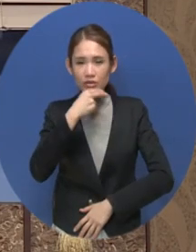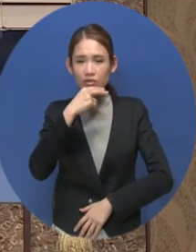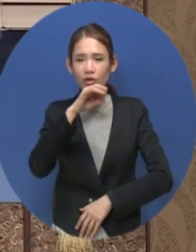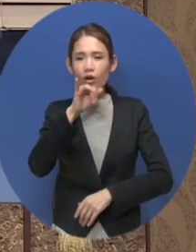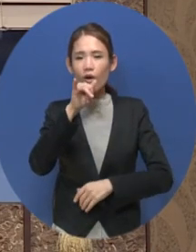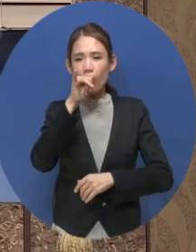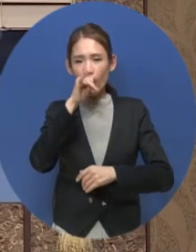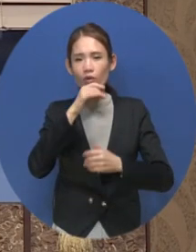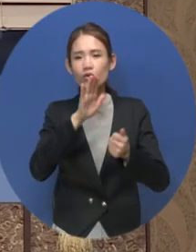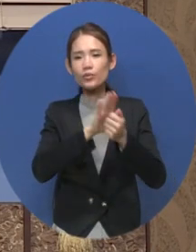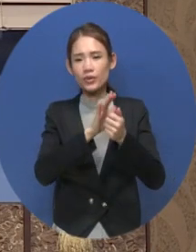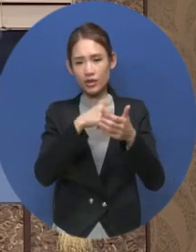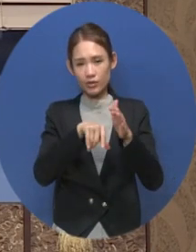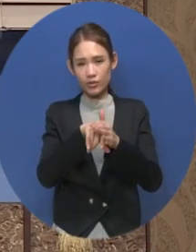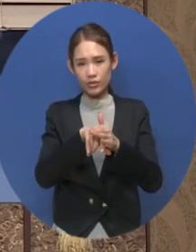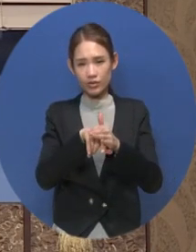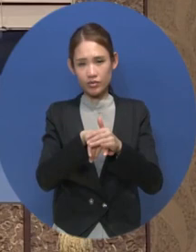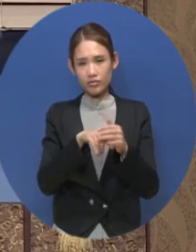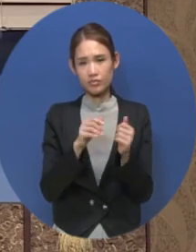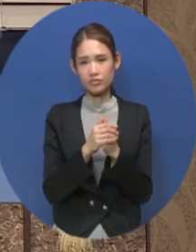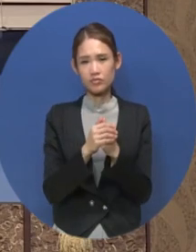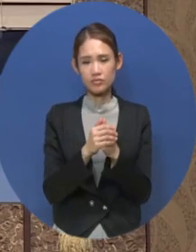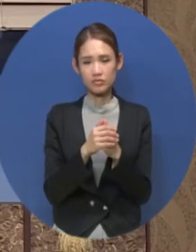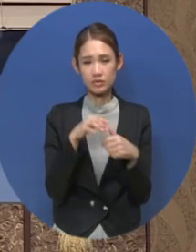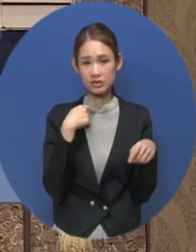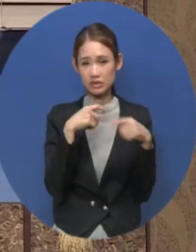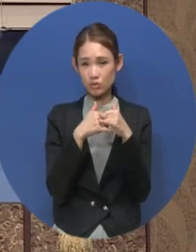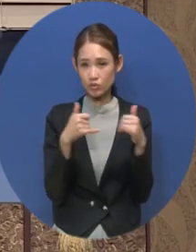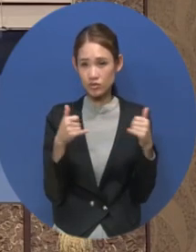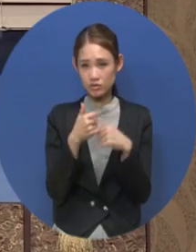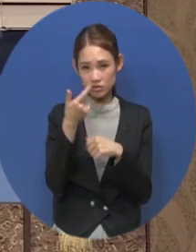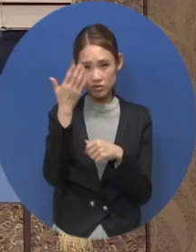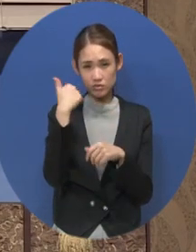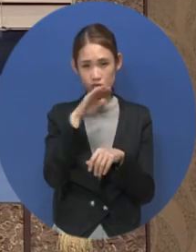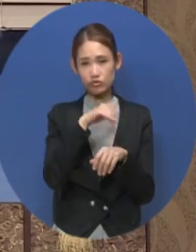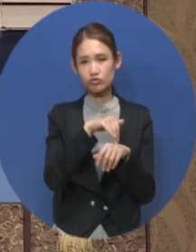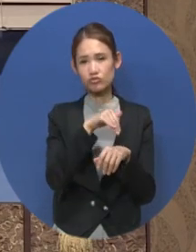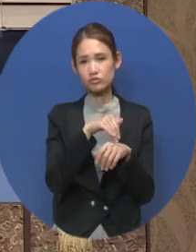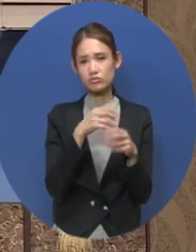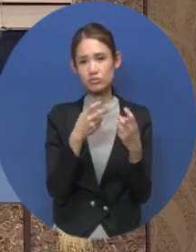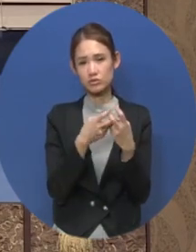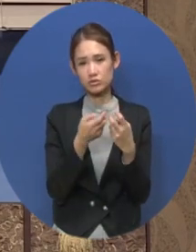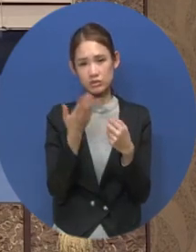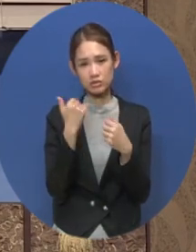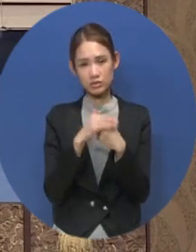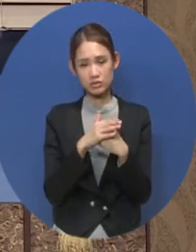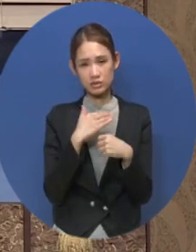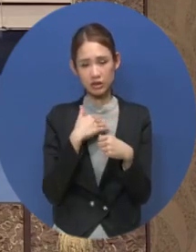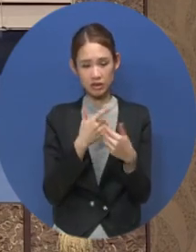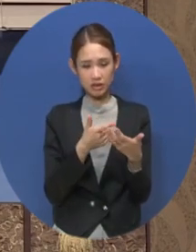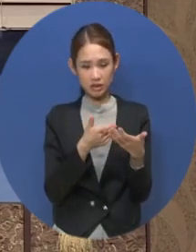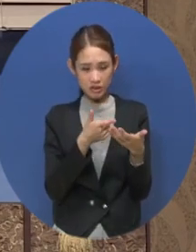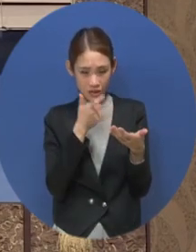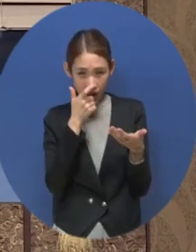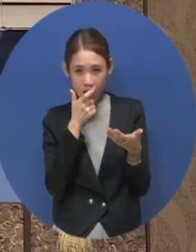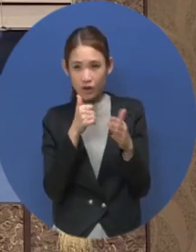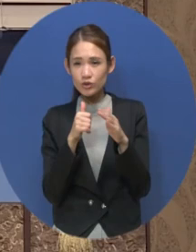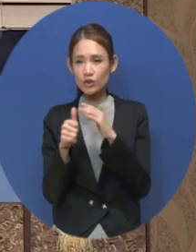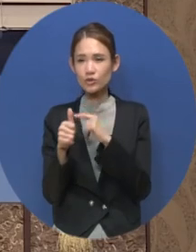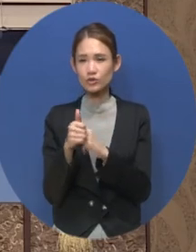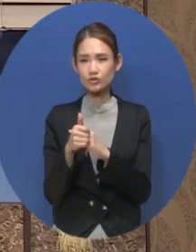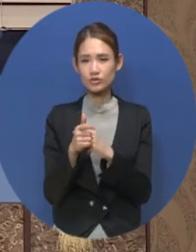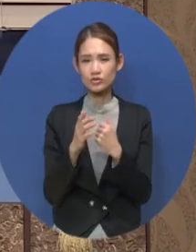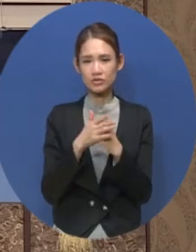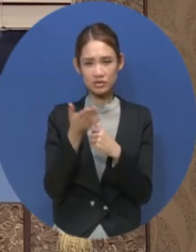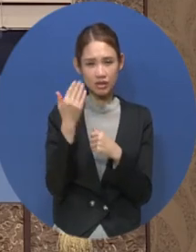수 있는 이런 부분들을 그래서 지도자들도 옛날에 훈련 방식은 뭐 예를 들어서 제가 사격선수 출신인데 네. 과거